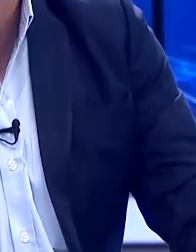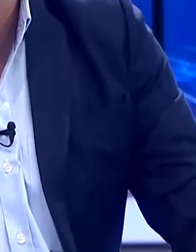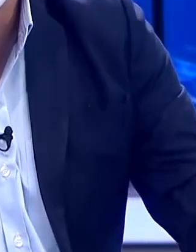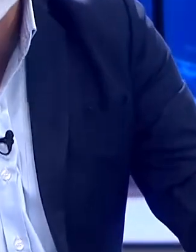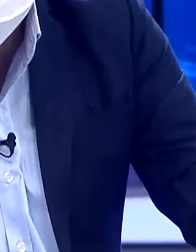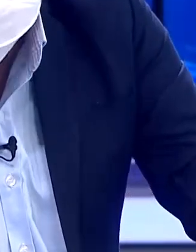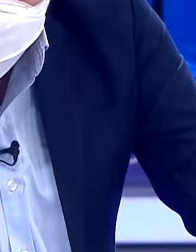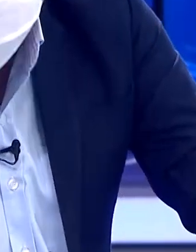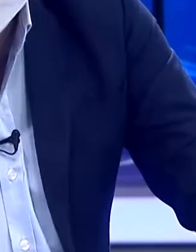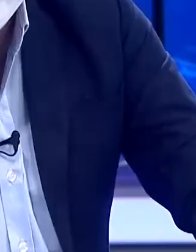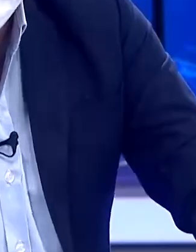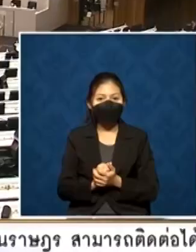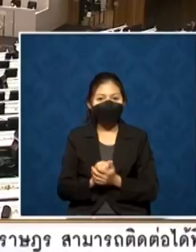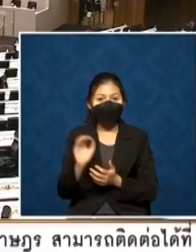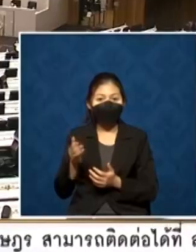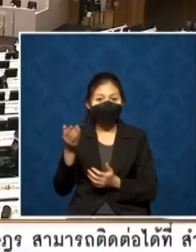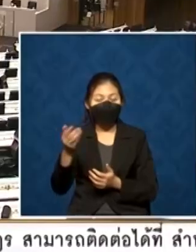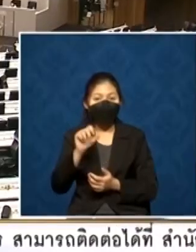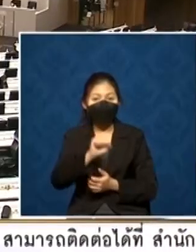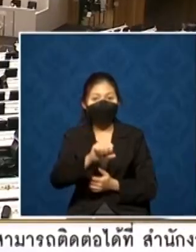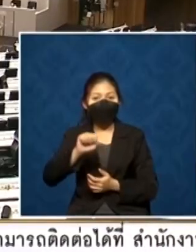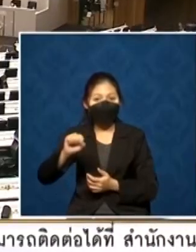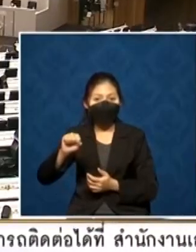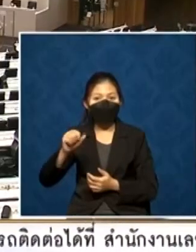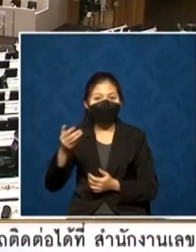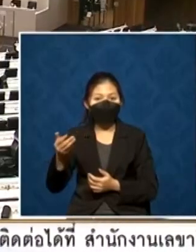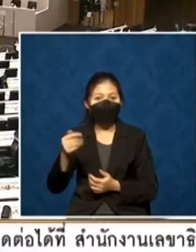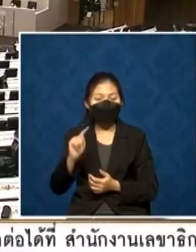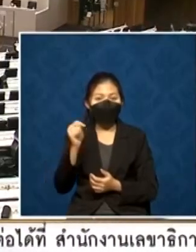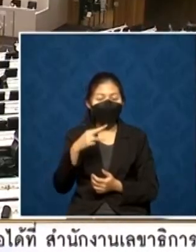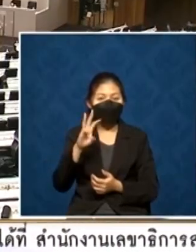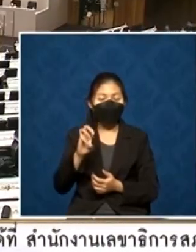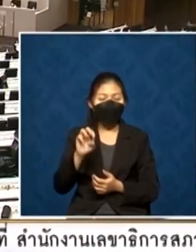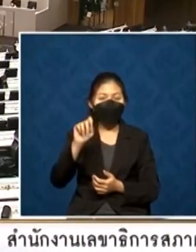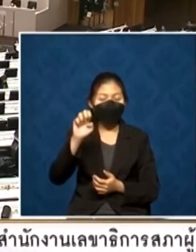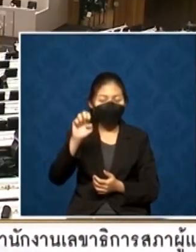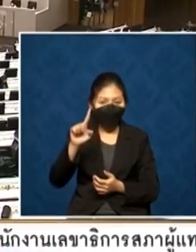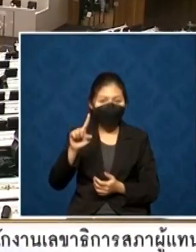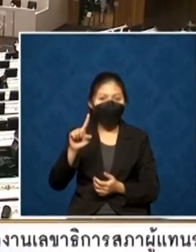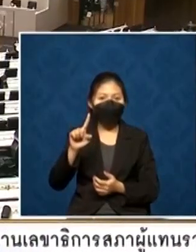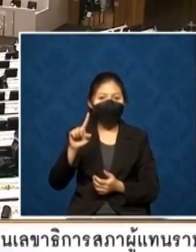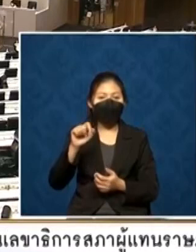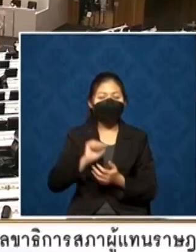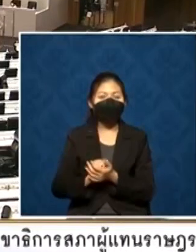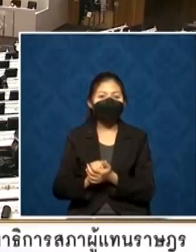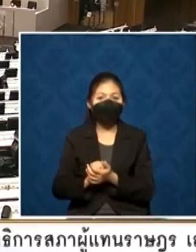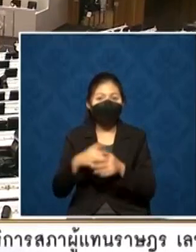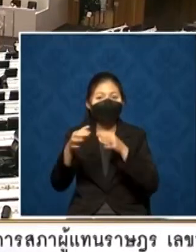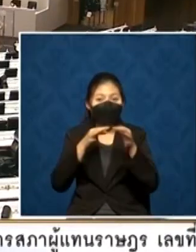ปรายเปิดยติเป็นคนแรกแล้วก็บอกถึงเปรียบเปรยในบางช่วงว่าตัวแกเนี่ยเป็